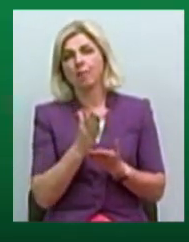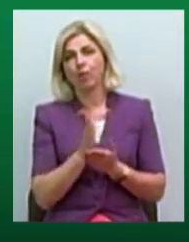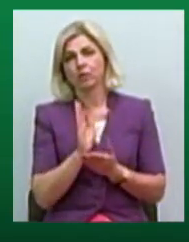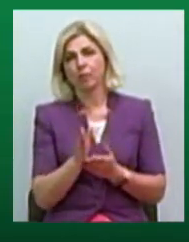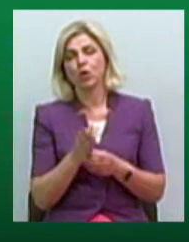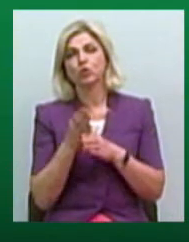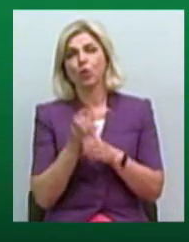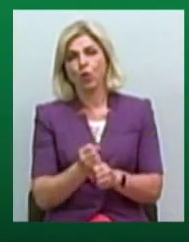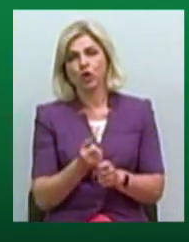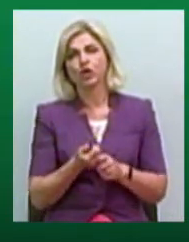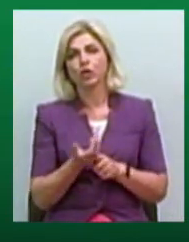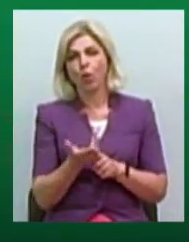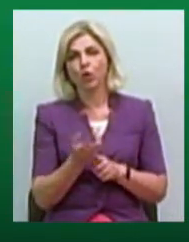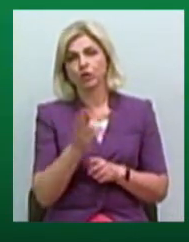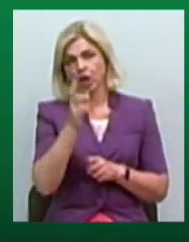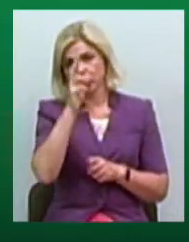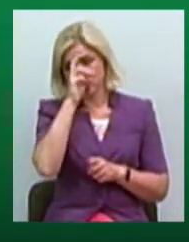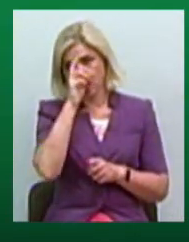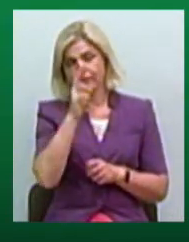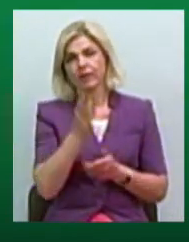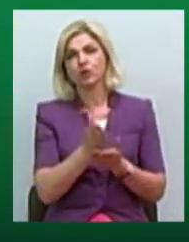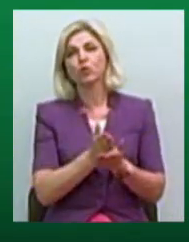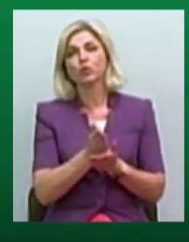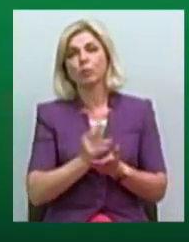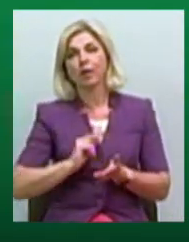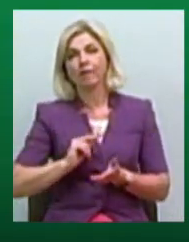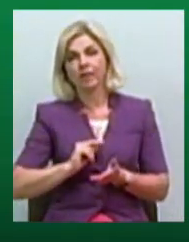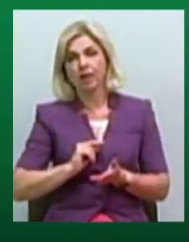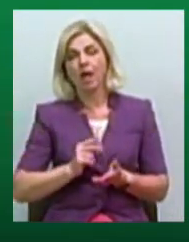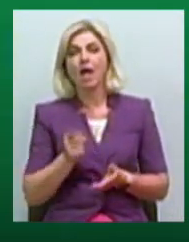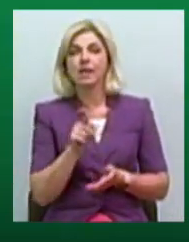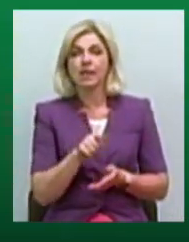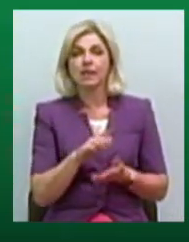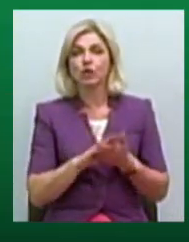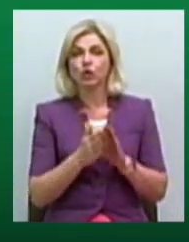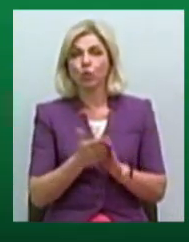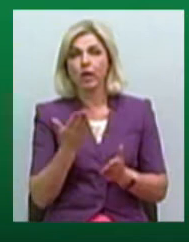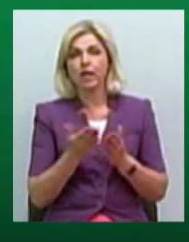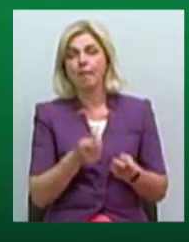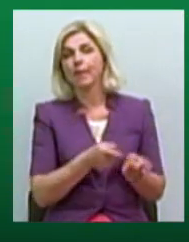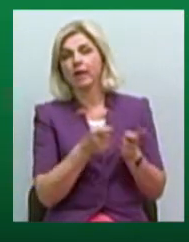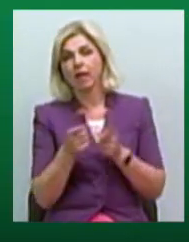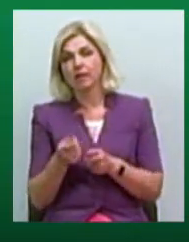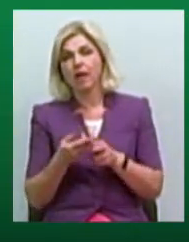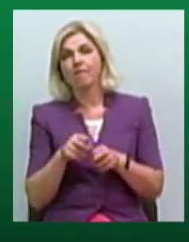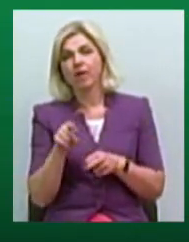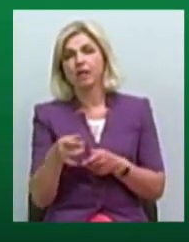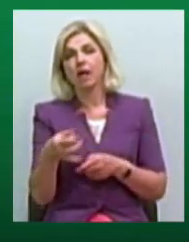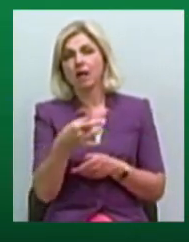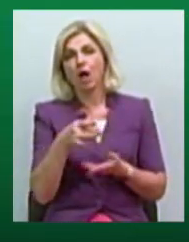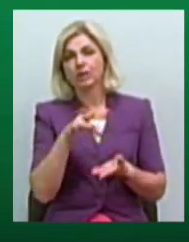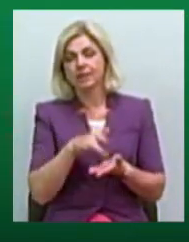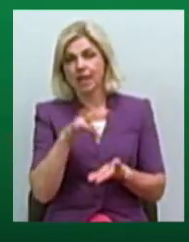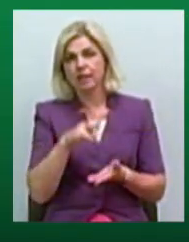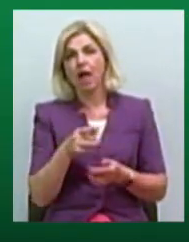скорочення кількості державних чиновників. В цій ситуації, якщо перенесена буде в цей районний центр новий